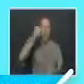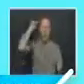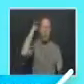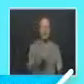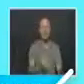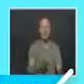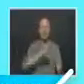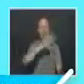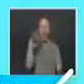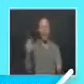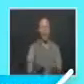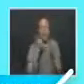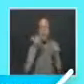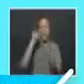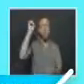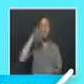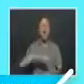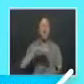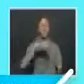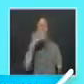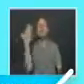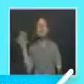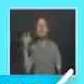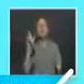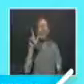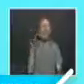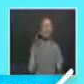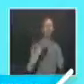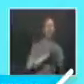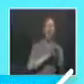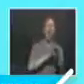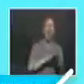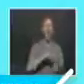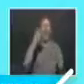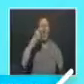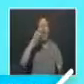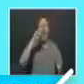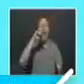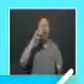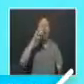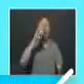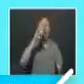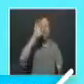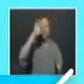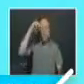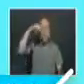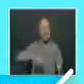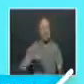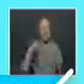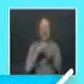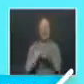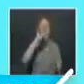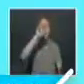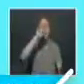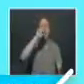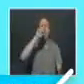הרציחות, כל הדברים באו מימין לשמאל, מגולדשטיין ועד אמיל צרי, כבר